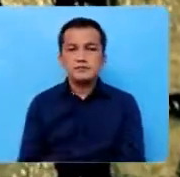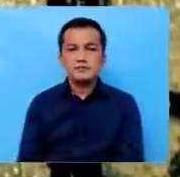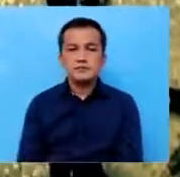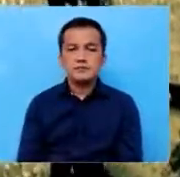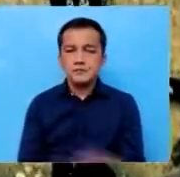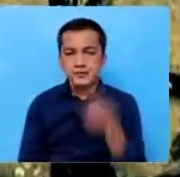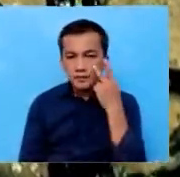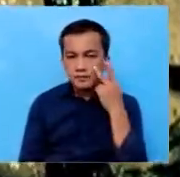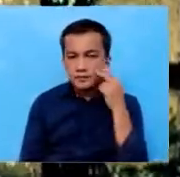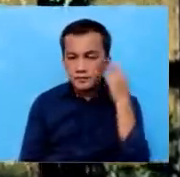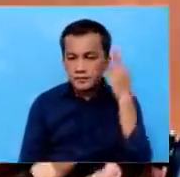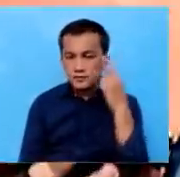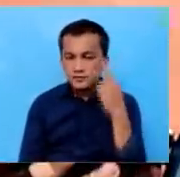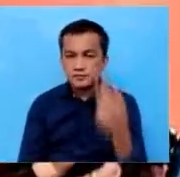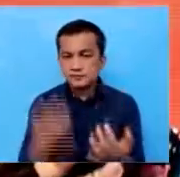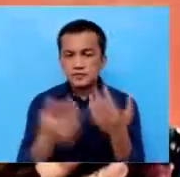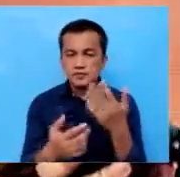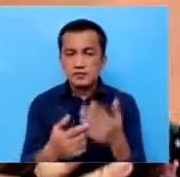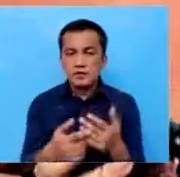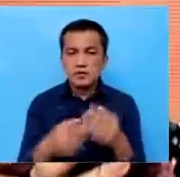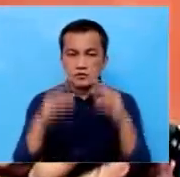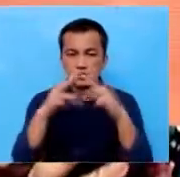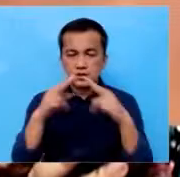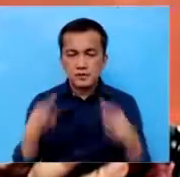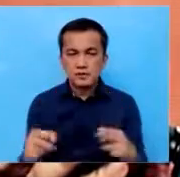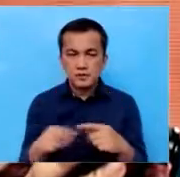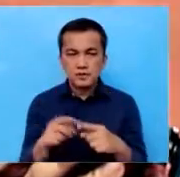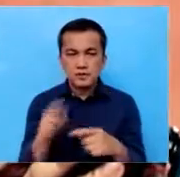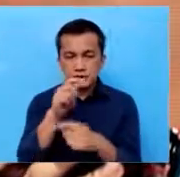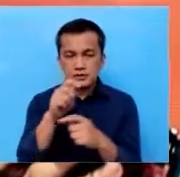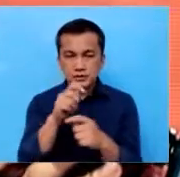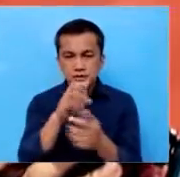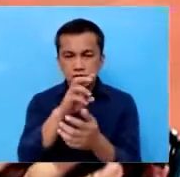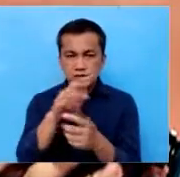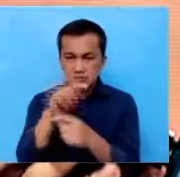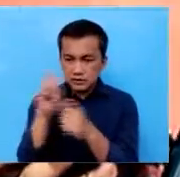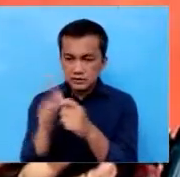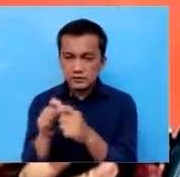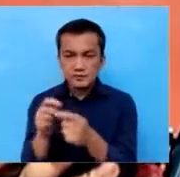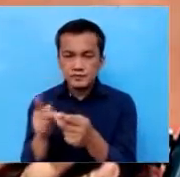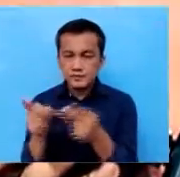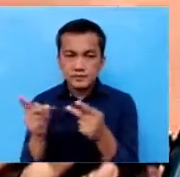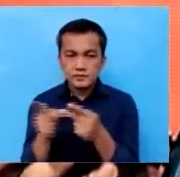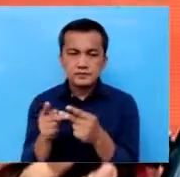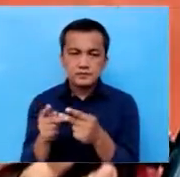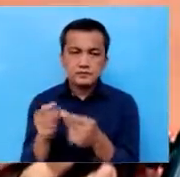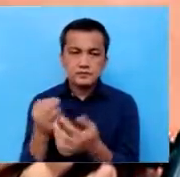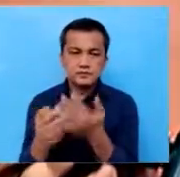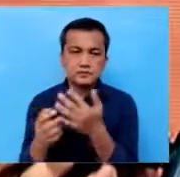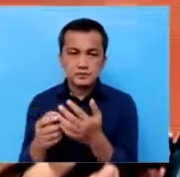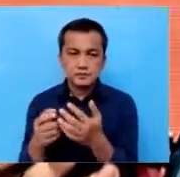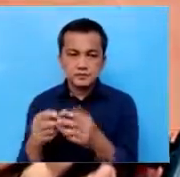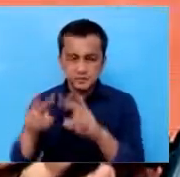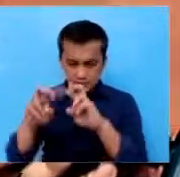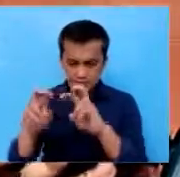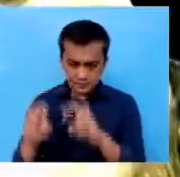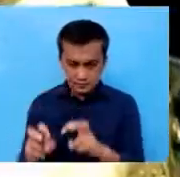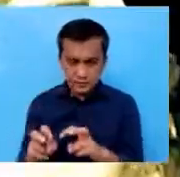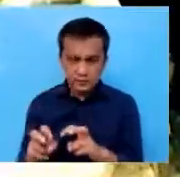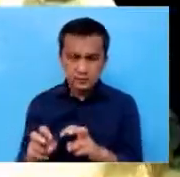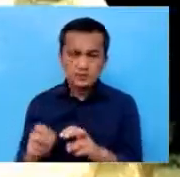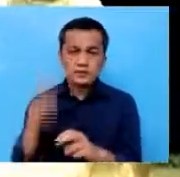sunog. Sa may bodega nila. Pero yung eksaktong pinagsimula na tinutukoy pa po ng mga investigador natin para